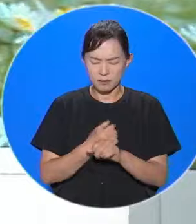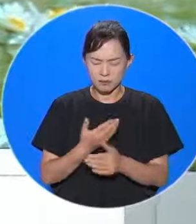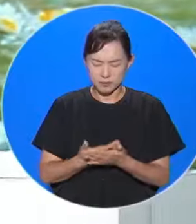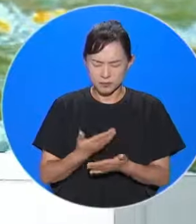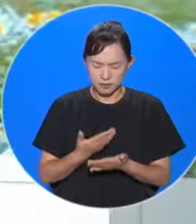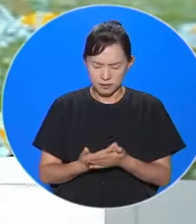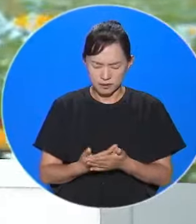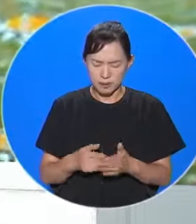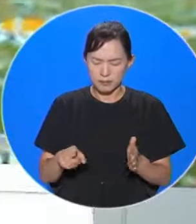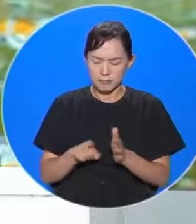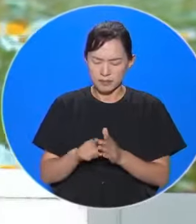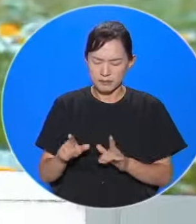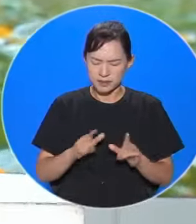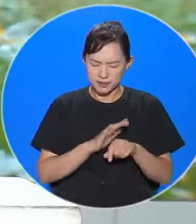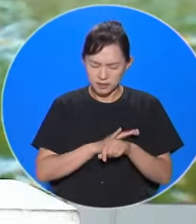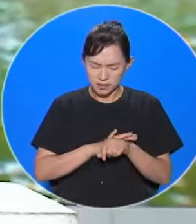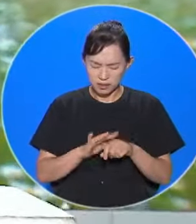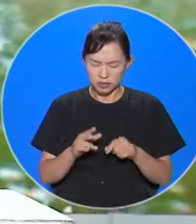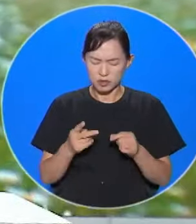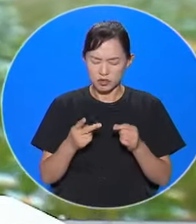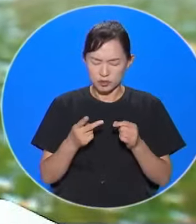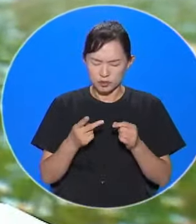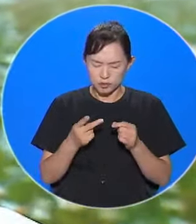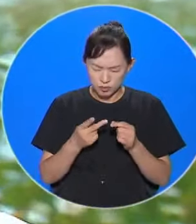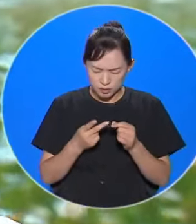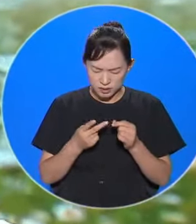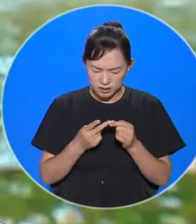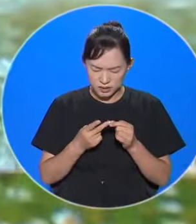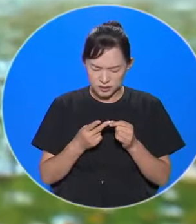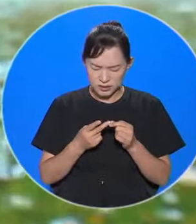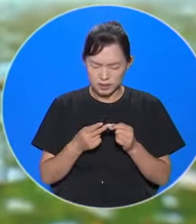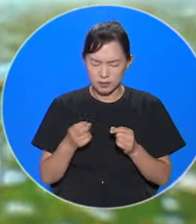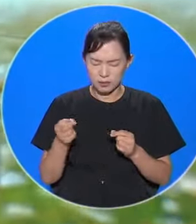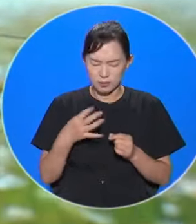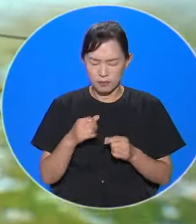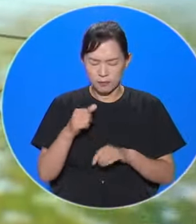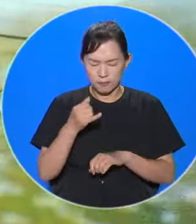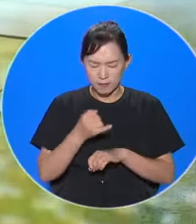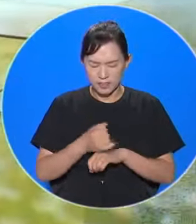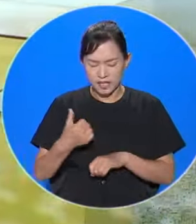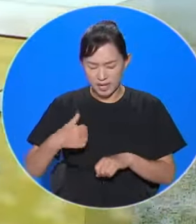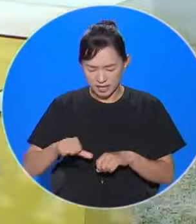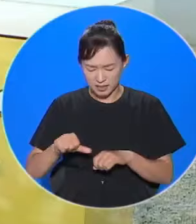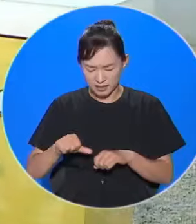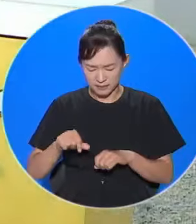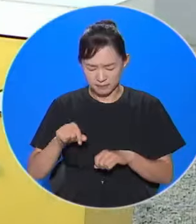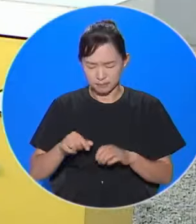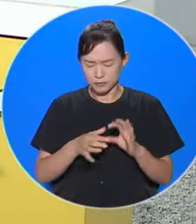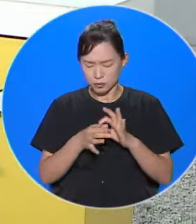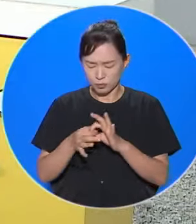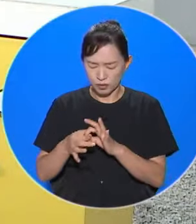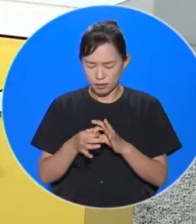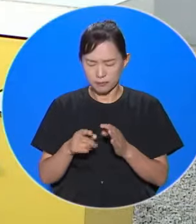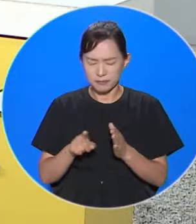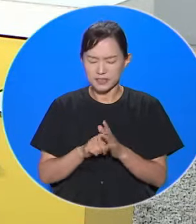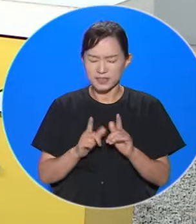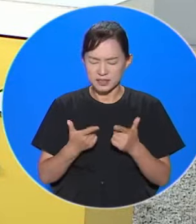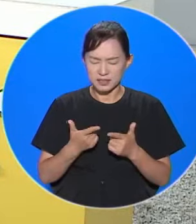믿음 생활 잘하고 있는 우리 둘째 막내 아들 가운데도 함께 하여 주셔서 하나님, 이 자녀들을 통하여 또 믿지 않는